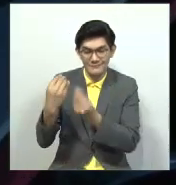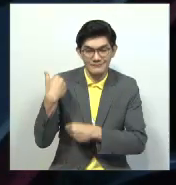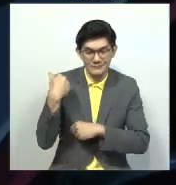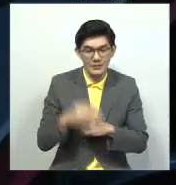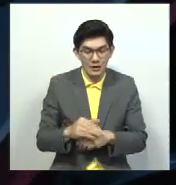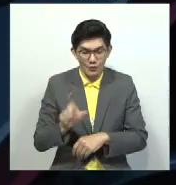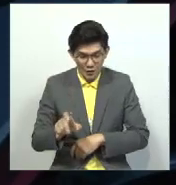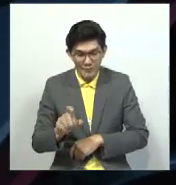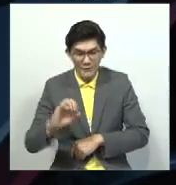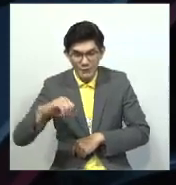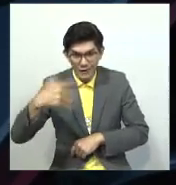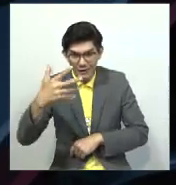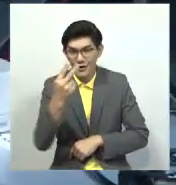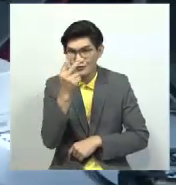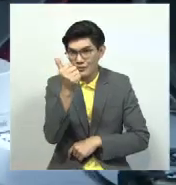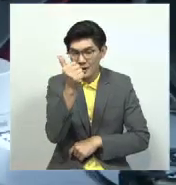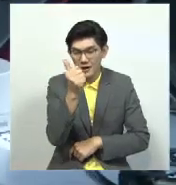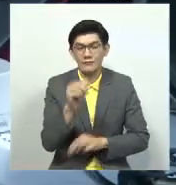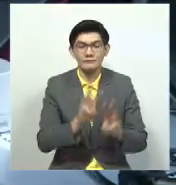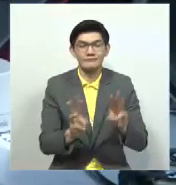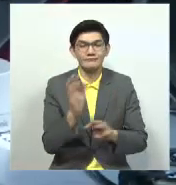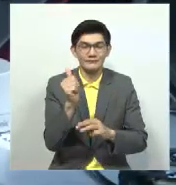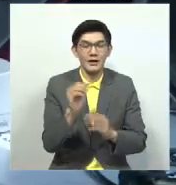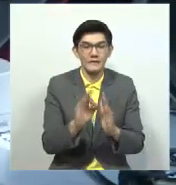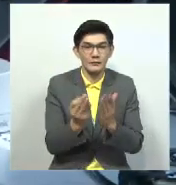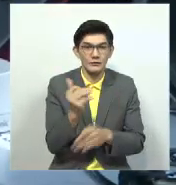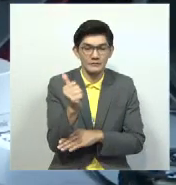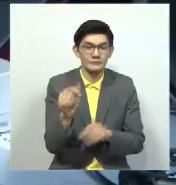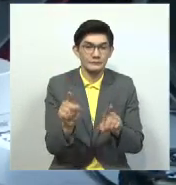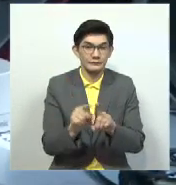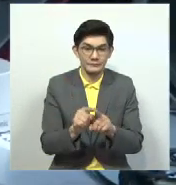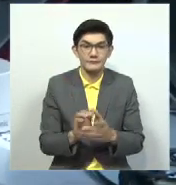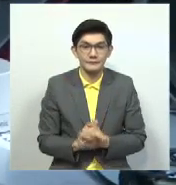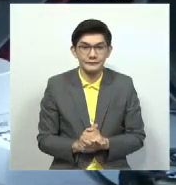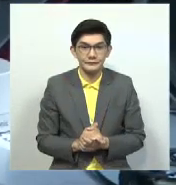ถคลิกเข้าไปในเว็บไซต์ก็ได้หรือว่า Facebook ก็ได้ค่ะ